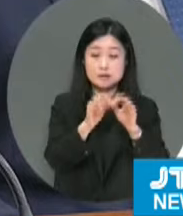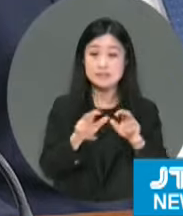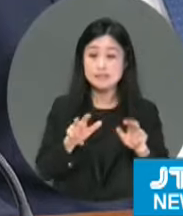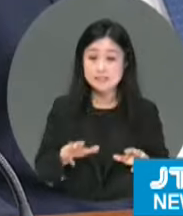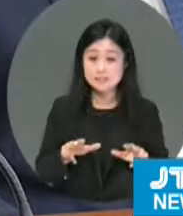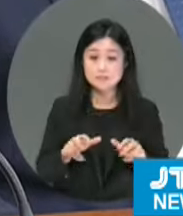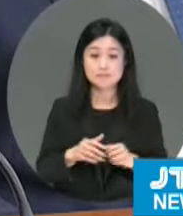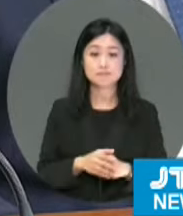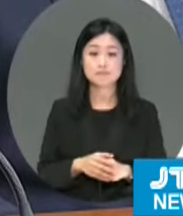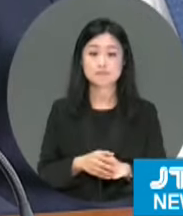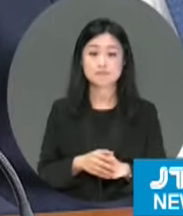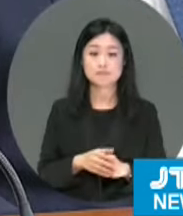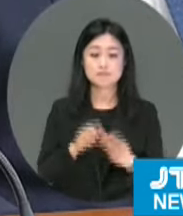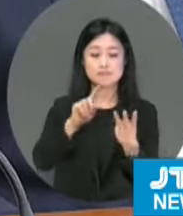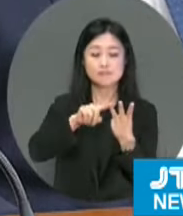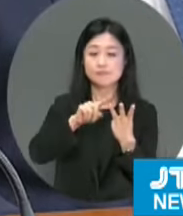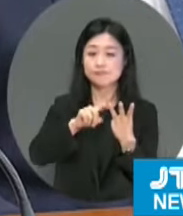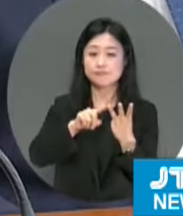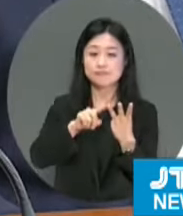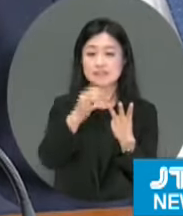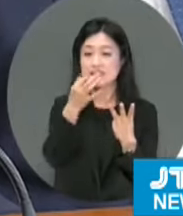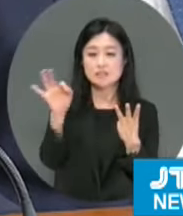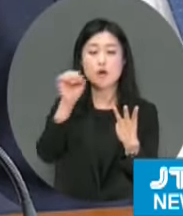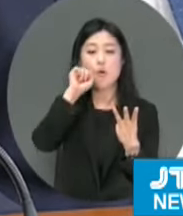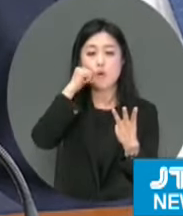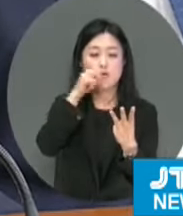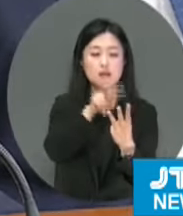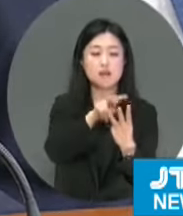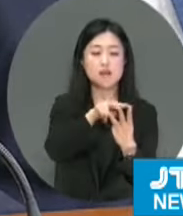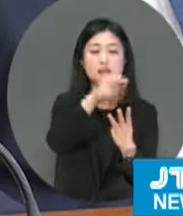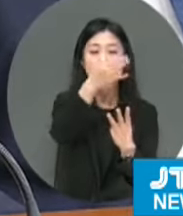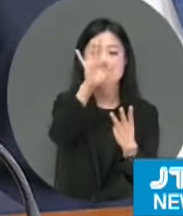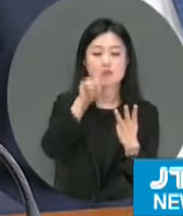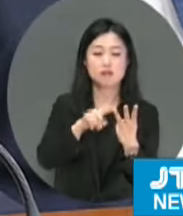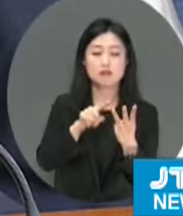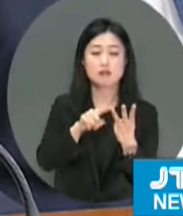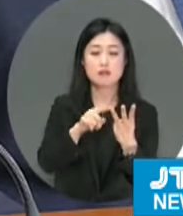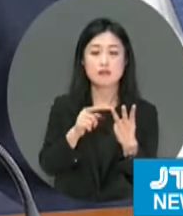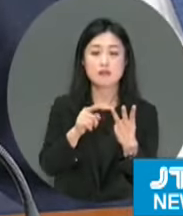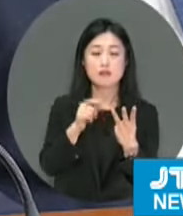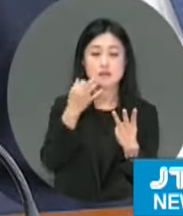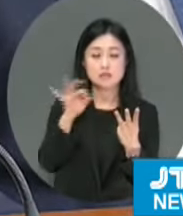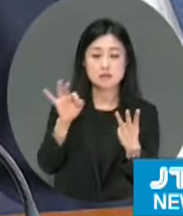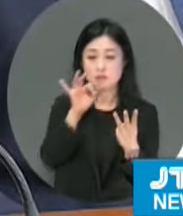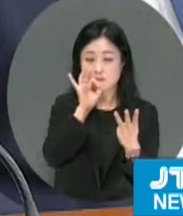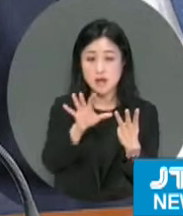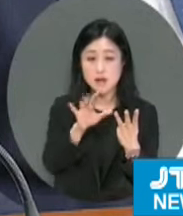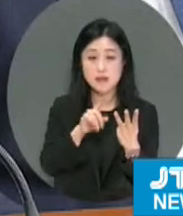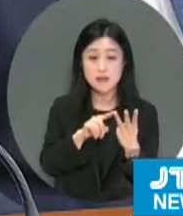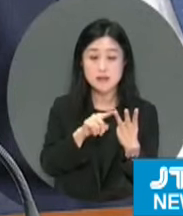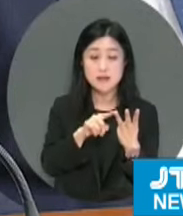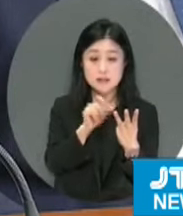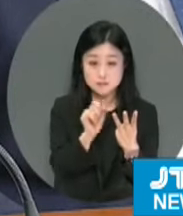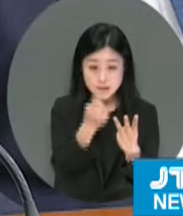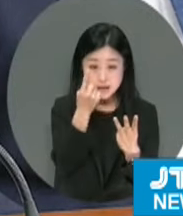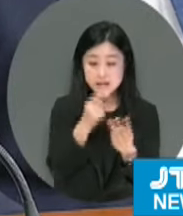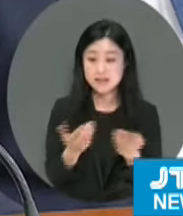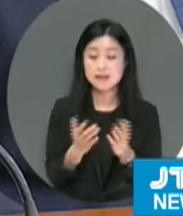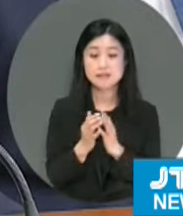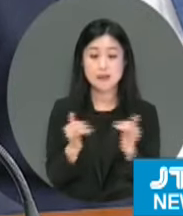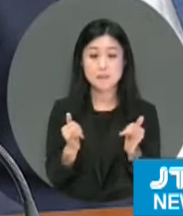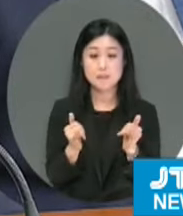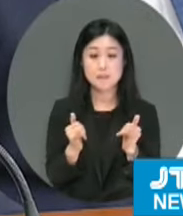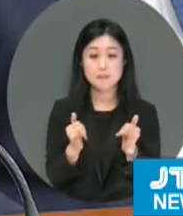상황에서는 사회복지시설로 지정되는 데에 좀 어려움이 있습니다. 다음 자료 보여주세요. 그러다 보니까 이 기관에서 일하는